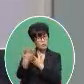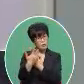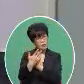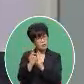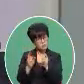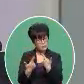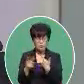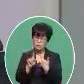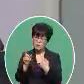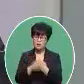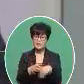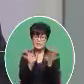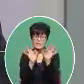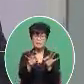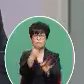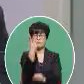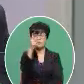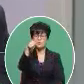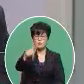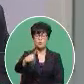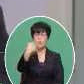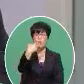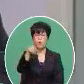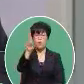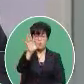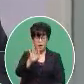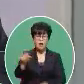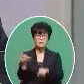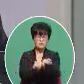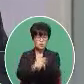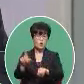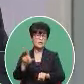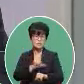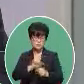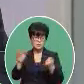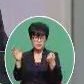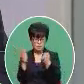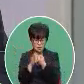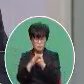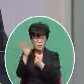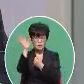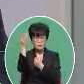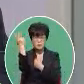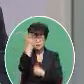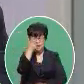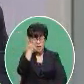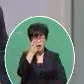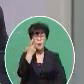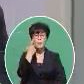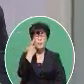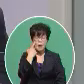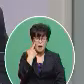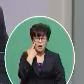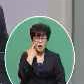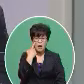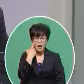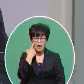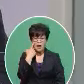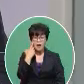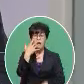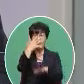김영랑 이란 이름이 좀 특별함 이특이 하잖아요 얘기해서 아 정말 도입은 확인하면 금번 찾겠다는 생각이 있어서